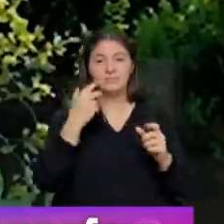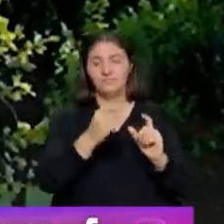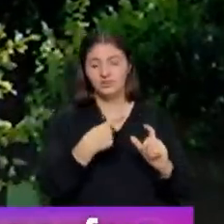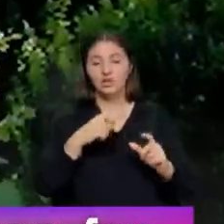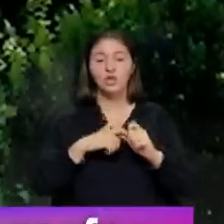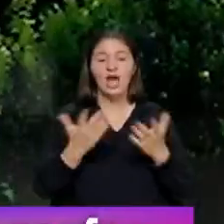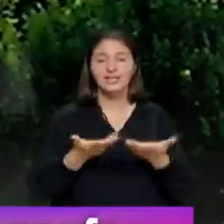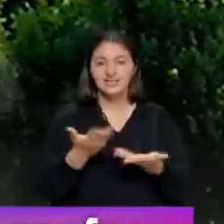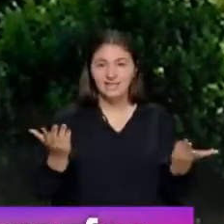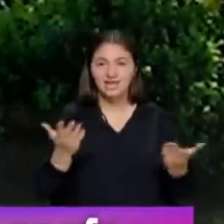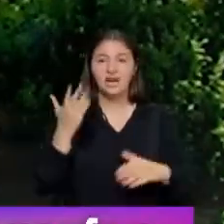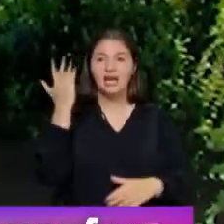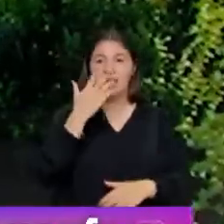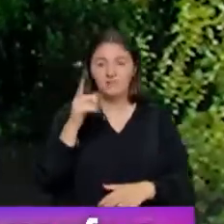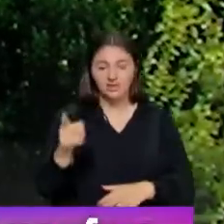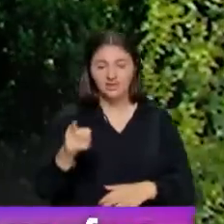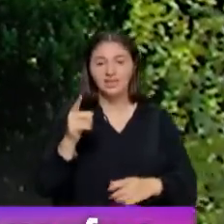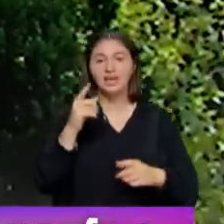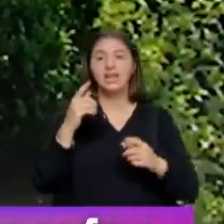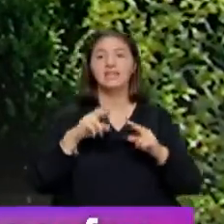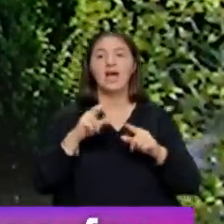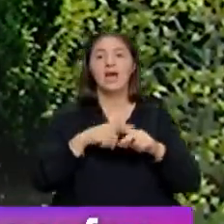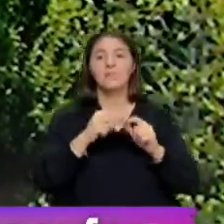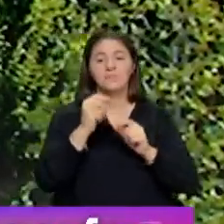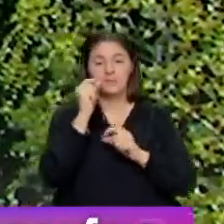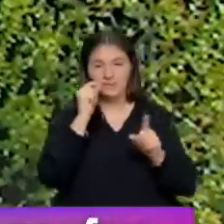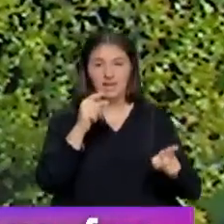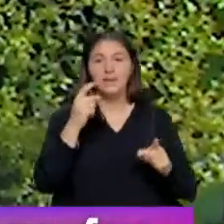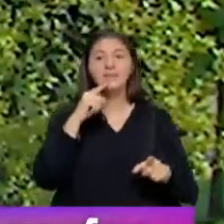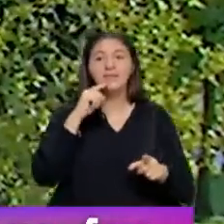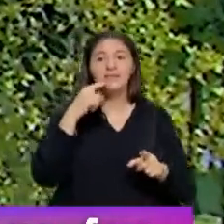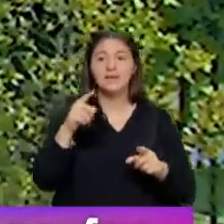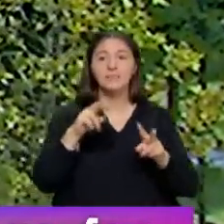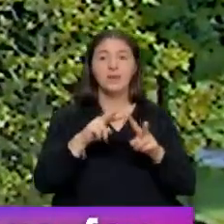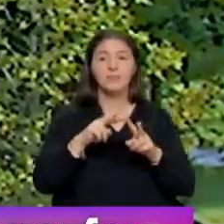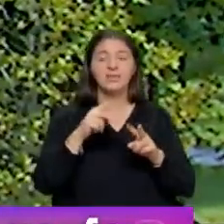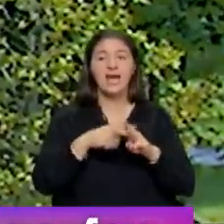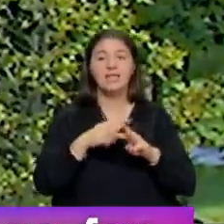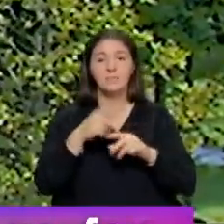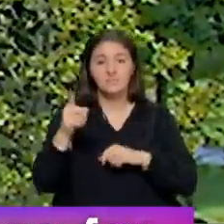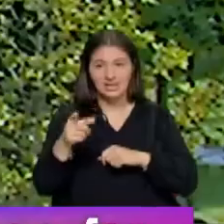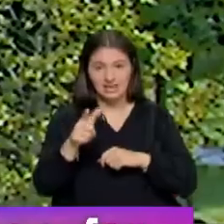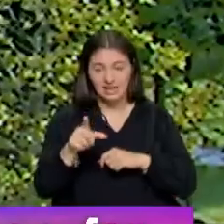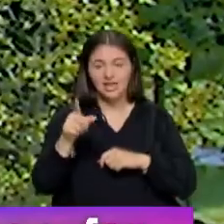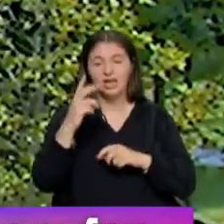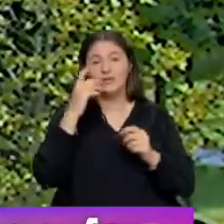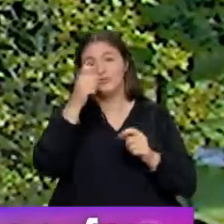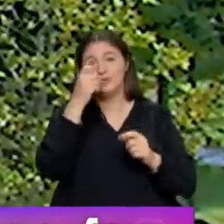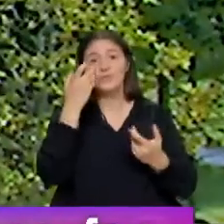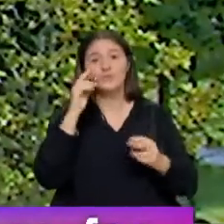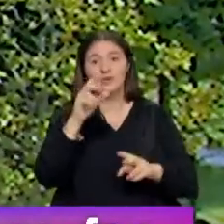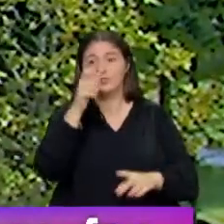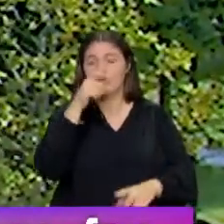Günaydınlar Karaman'a Nabi bey selamlar Niğde'den Mehmet Erdemli ekran karşısındayız Türkiye'nin